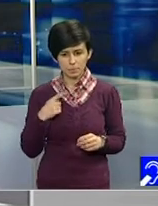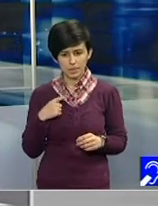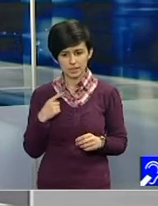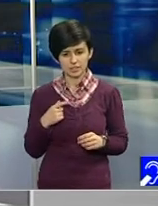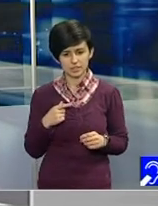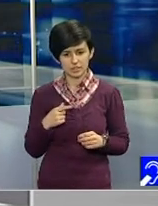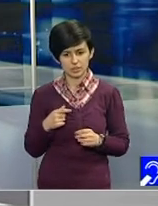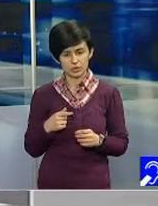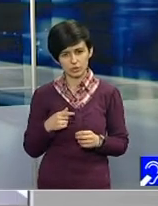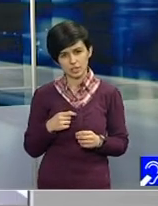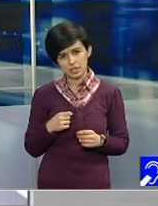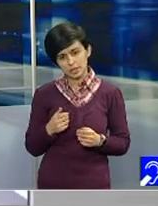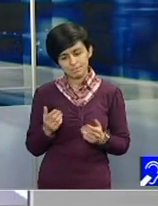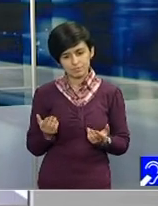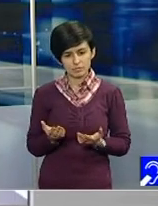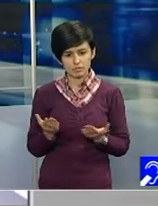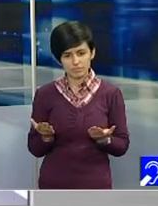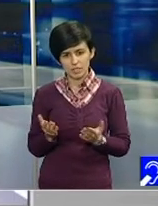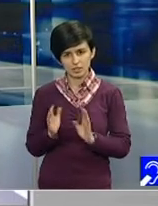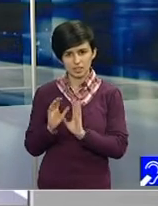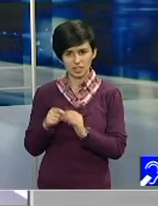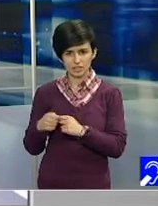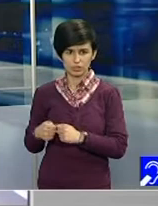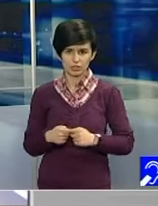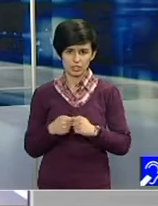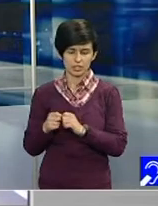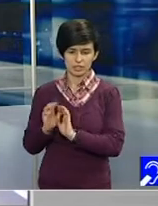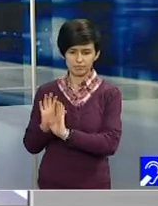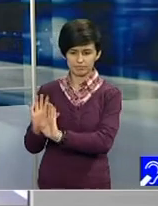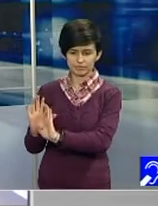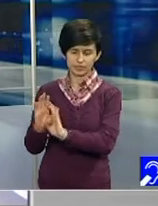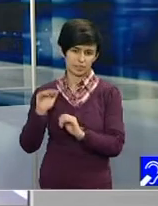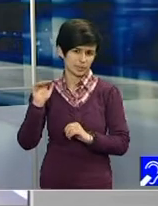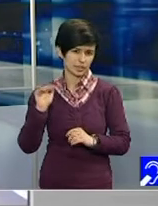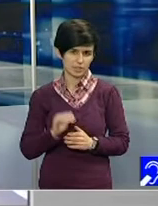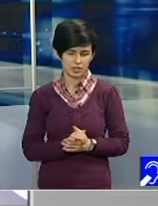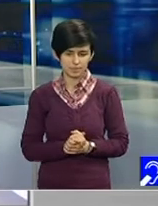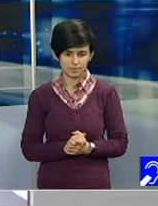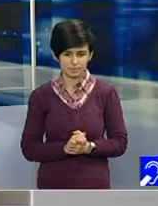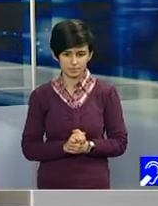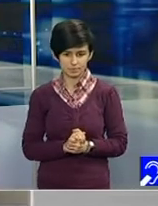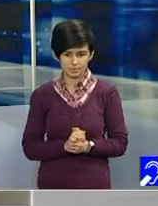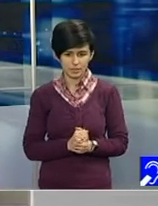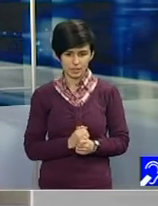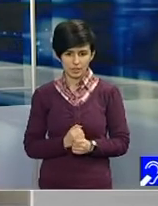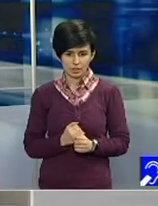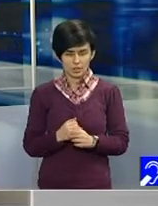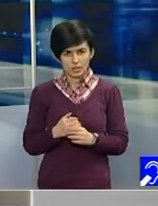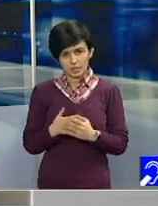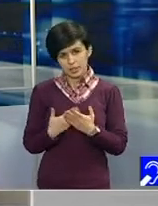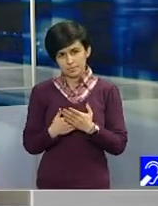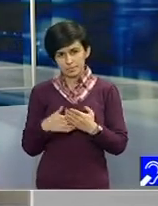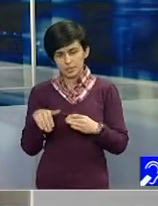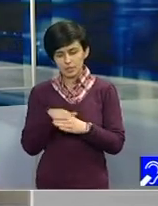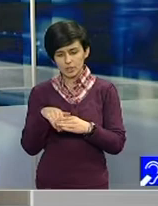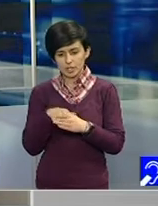respinge? Pot să spun că, din punct de vedere pe partea de angajare, pot să spun că sunt